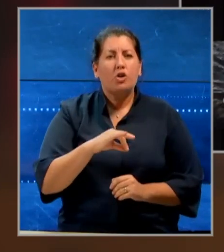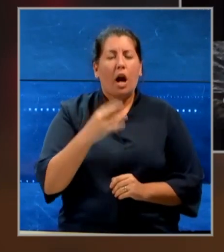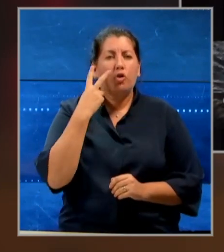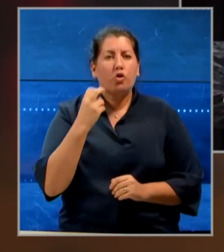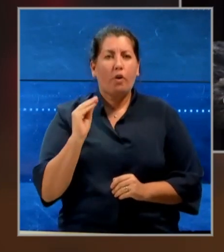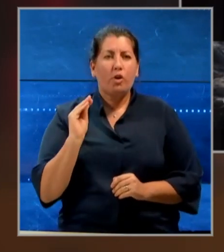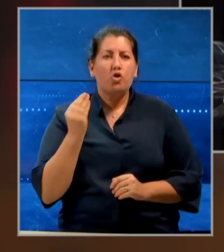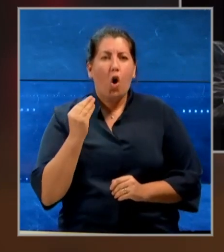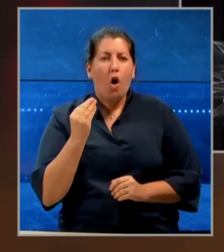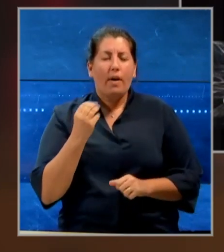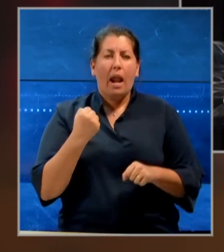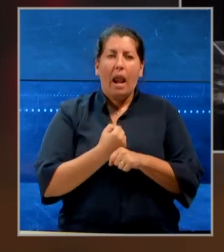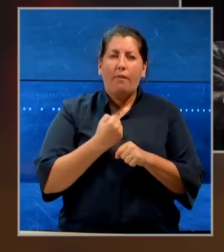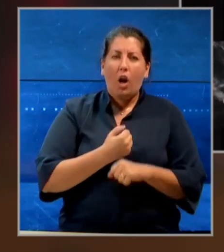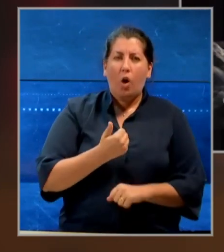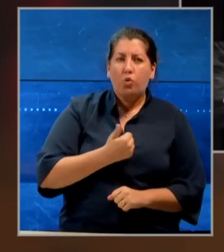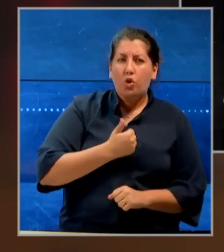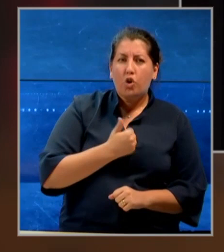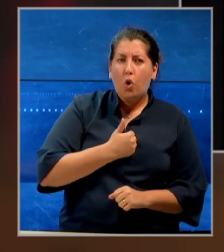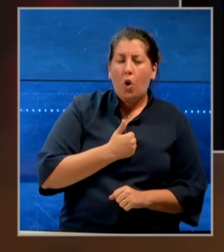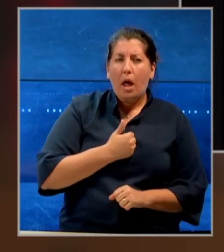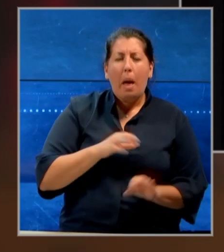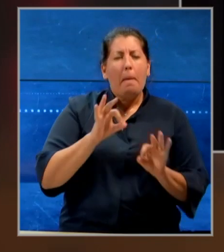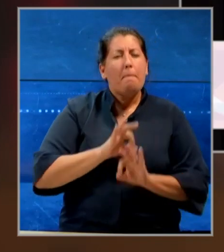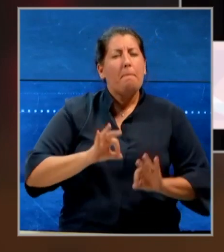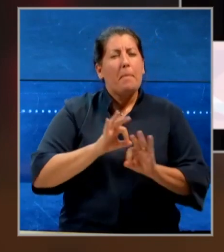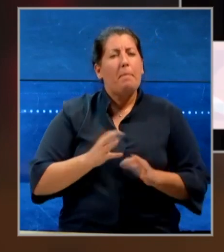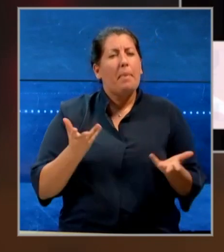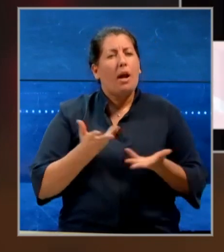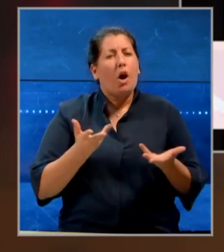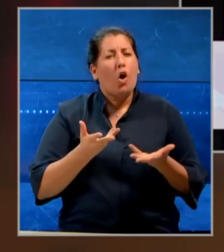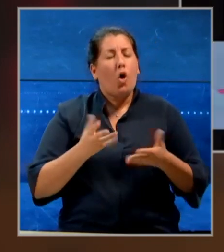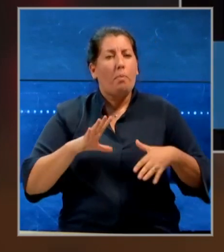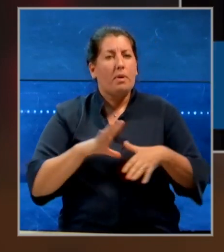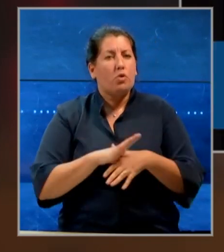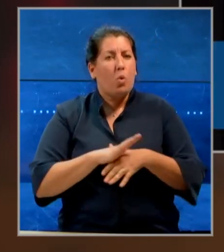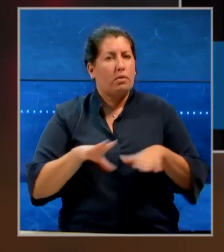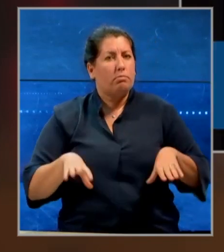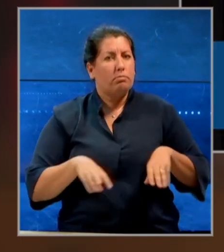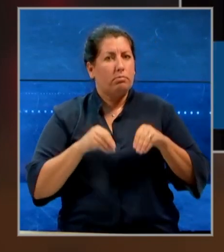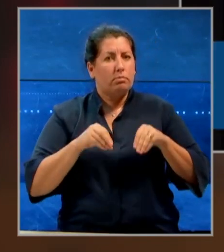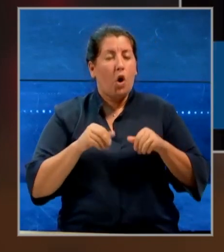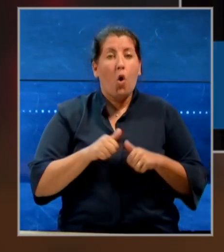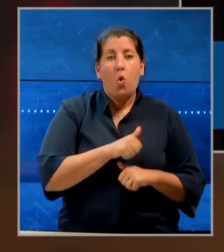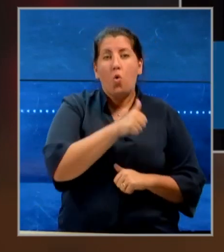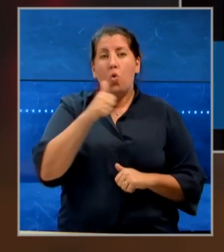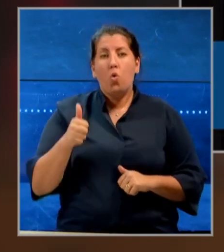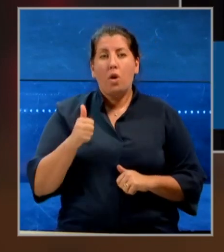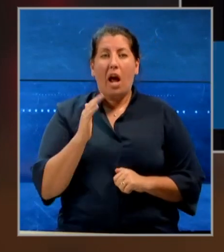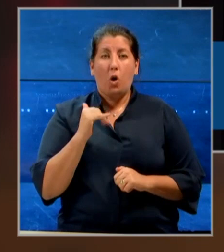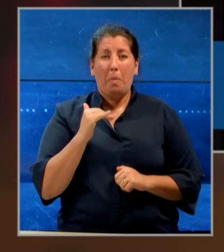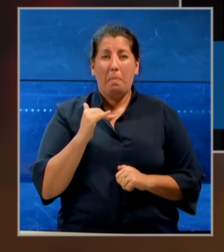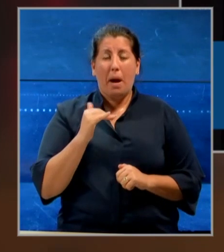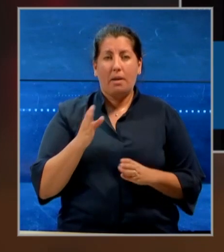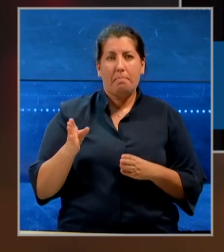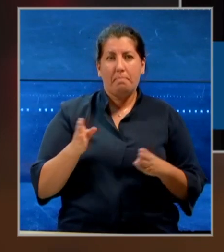volte in autogestione, come si prepara, diciamo così, la squadra inizialmente, poi dopo un anno che il Bari ha passato in maniera molto difficile con